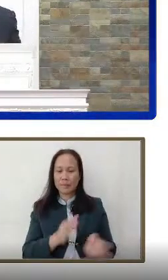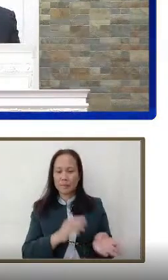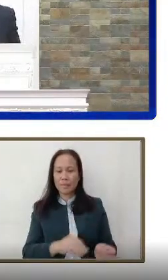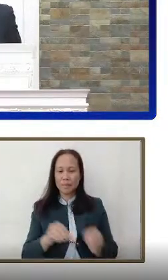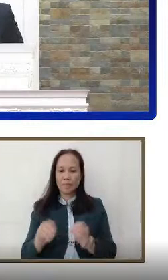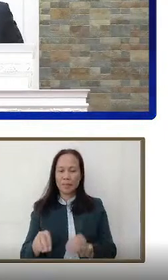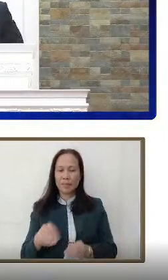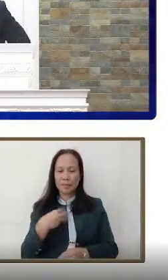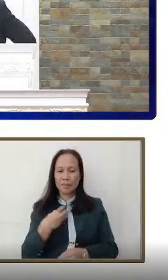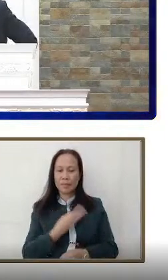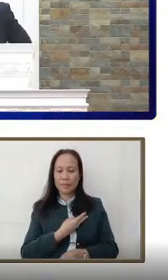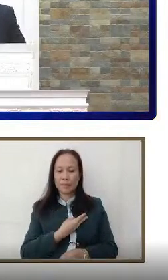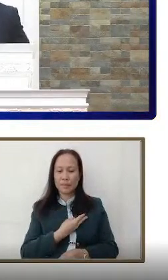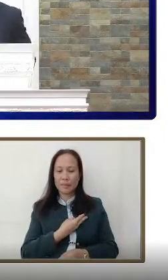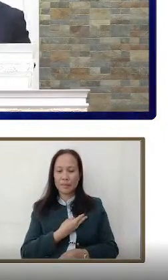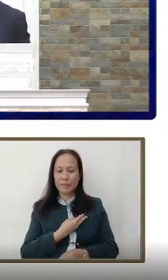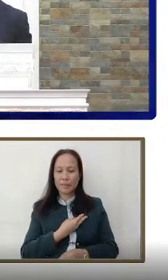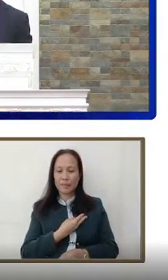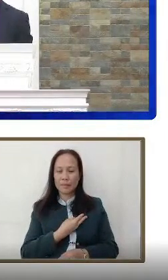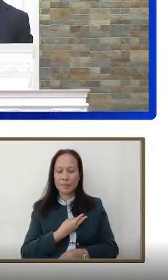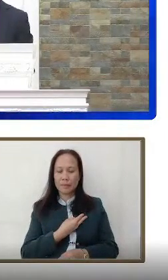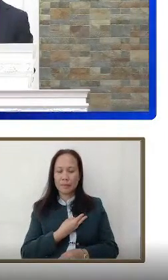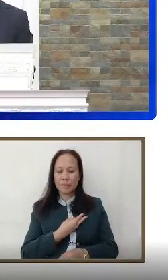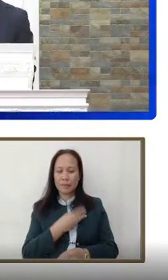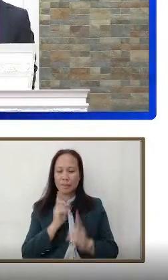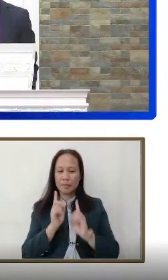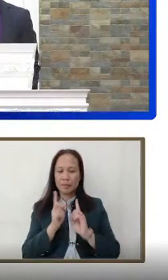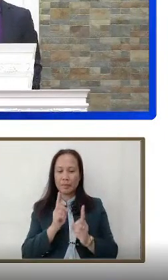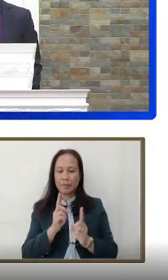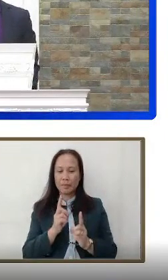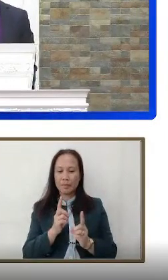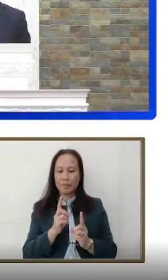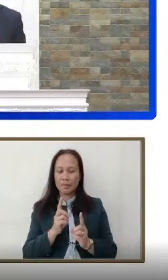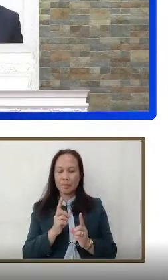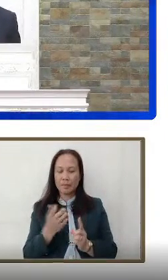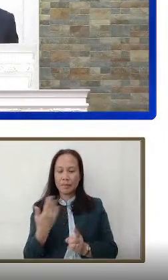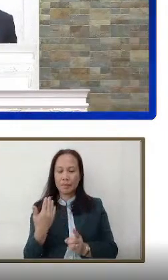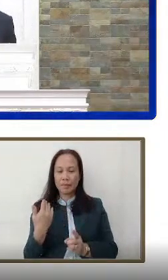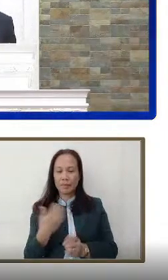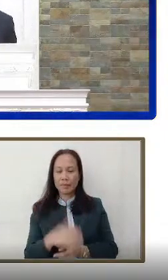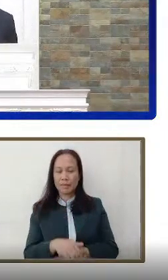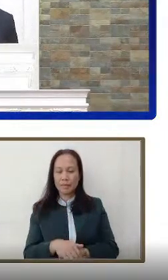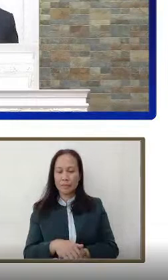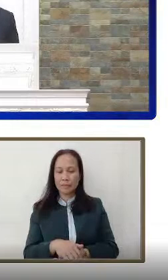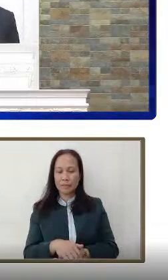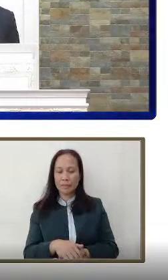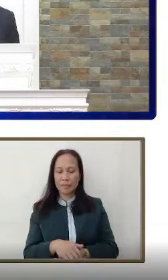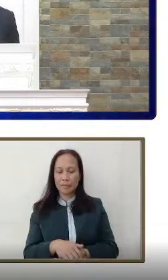tayo in fact sa pag-uusap namin kagabi kanina ay